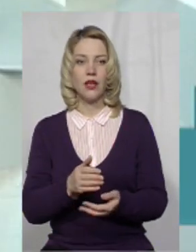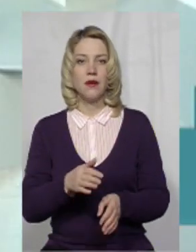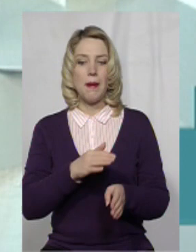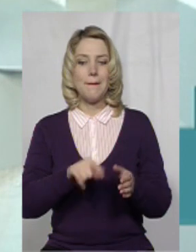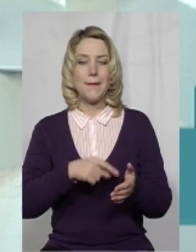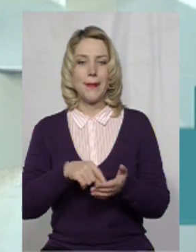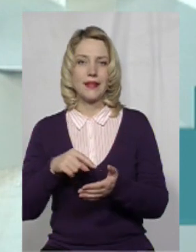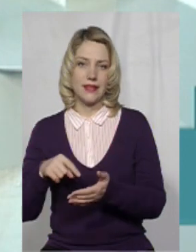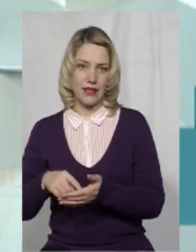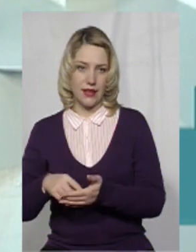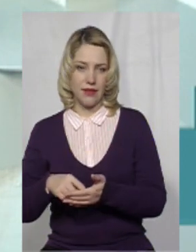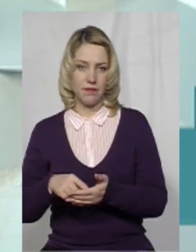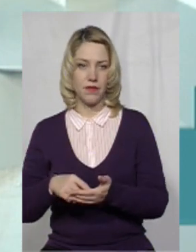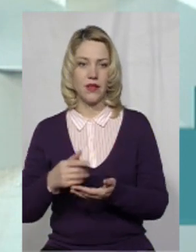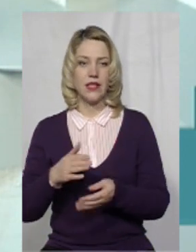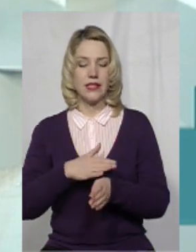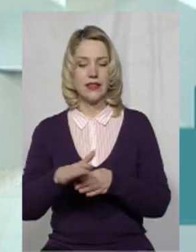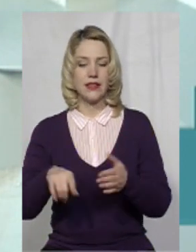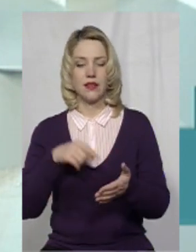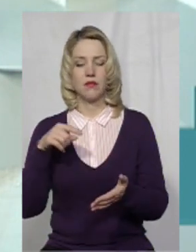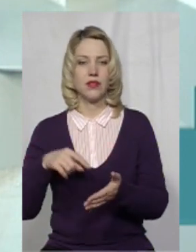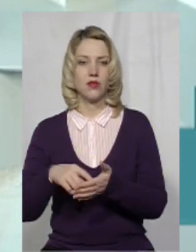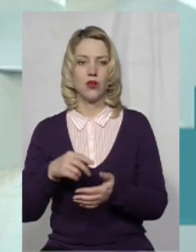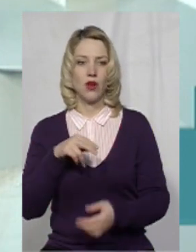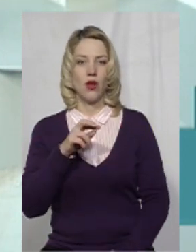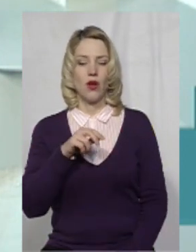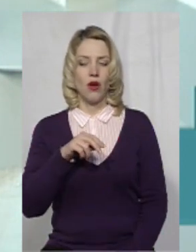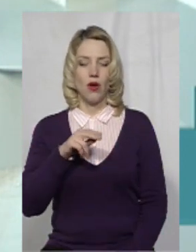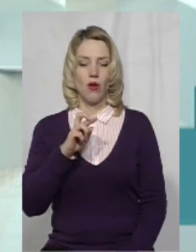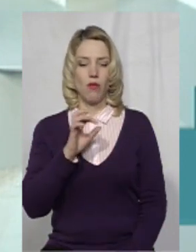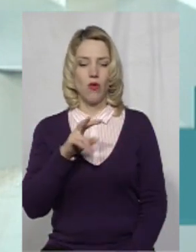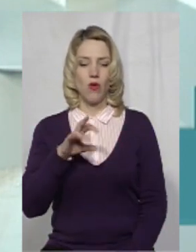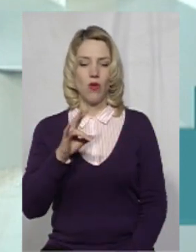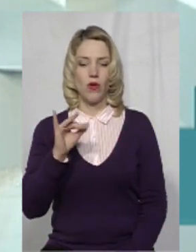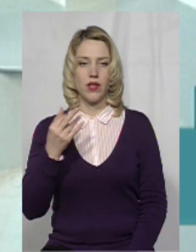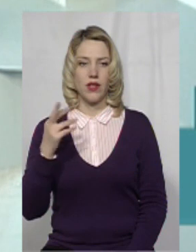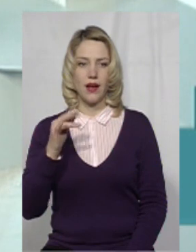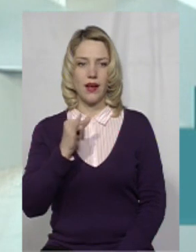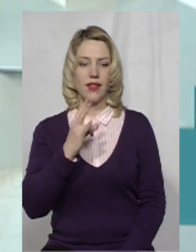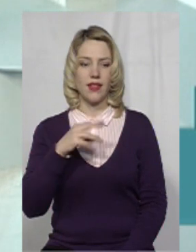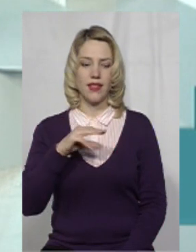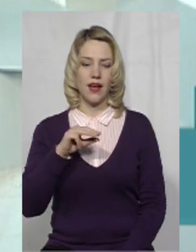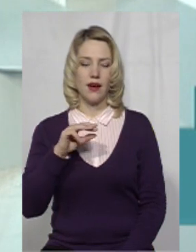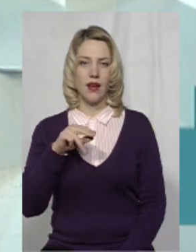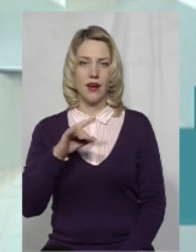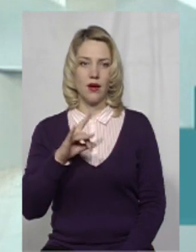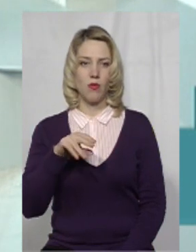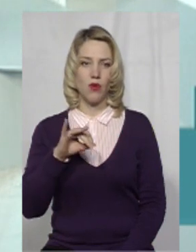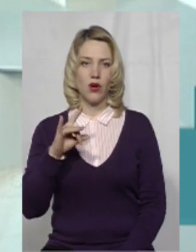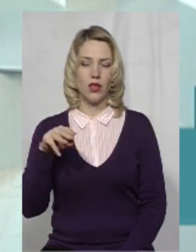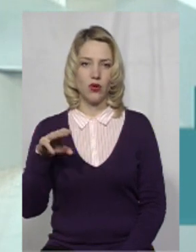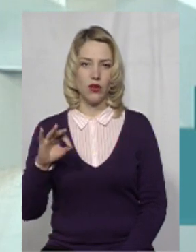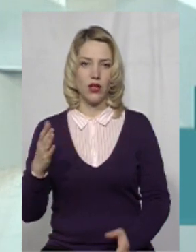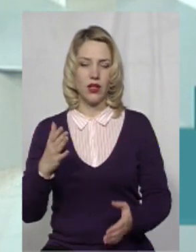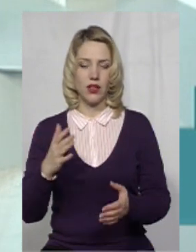міста, ціле місто, яке це є провінція Болонія, Італія, та Інтерпорто. Тобто це є ціле містечко,